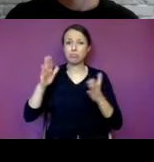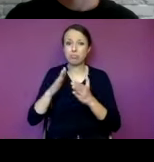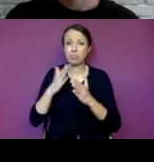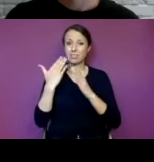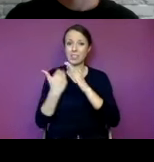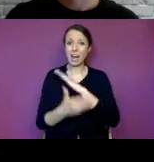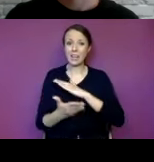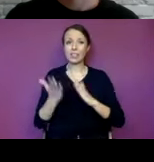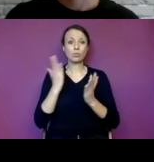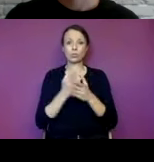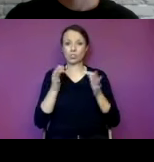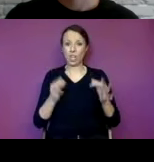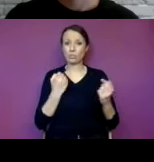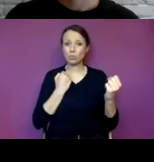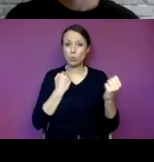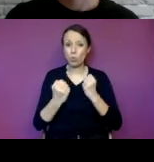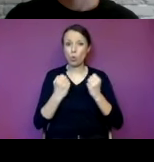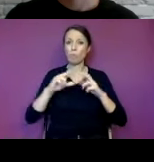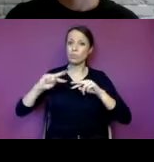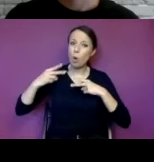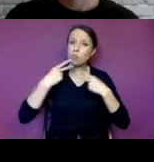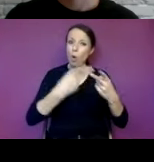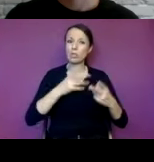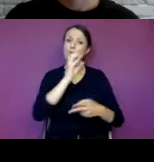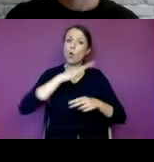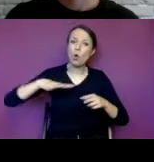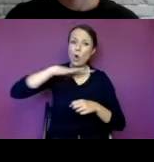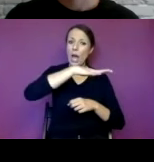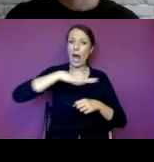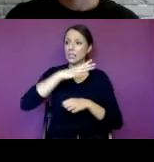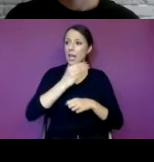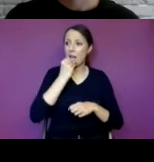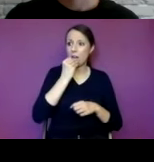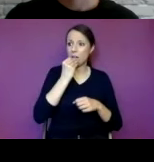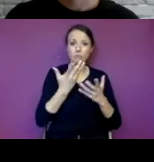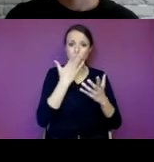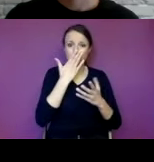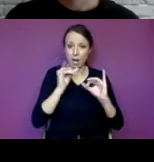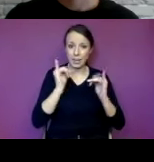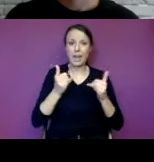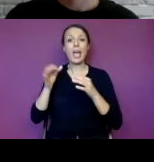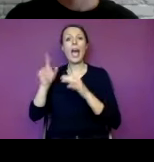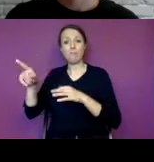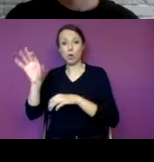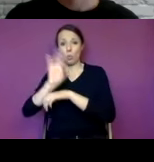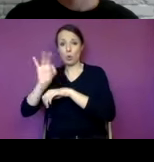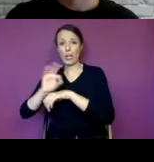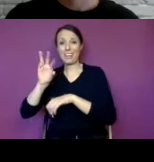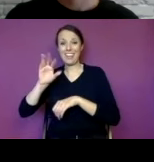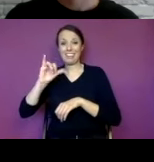z ogromnym trudem zostaje odbudowany, choć tak jak w panów projekcie Wieśland, jest on jakimś takim